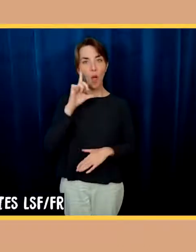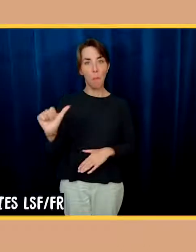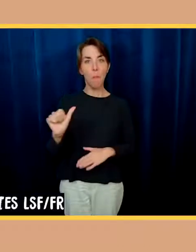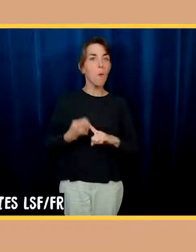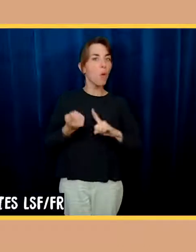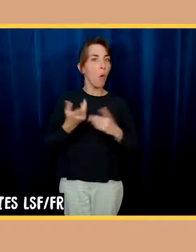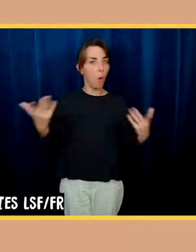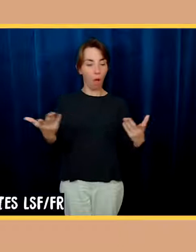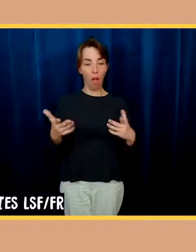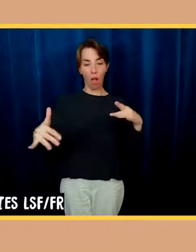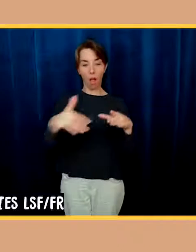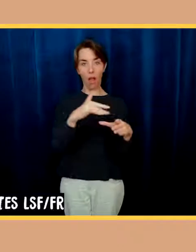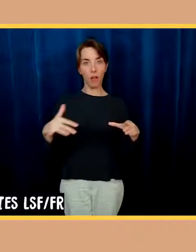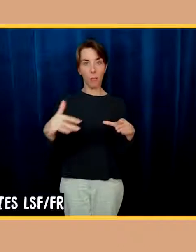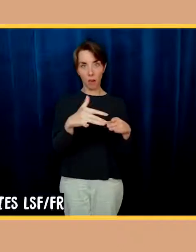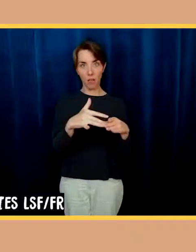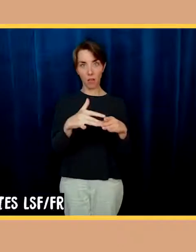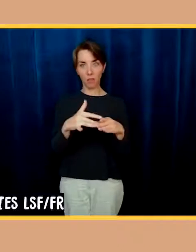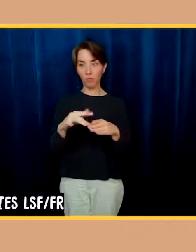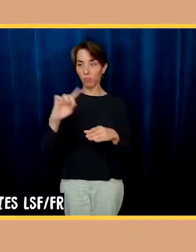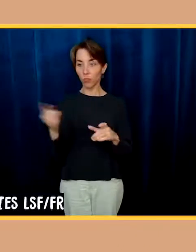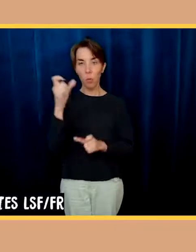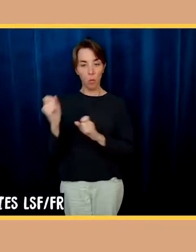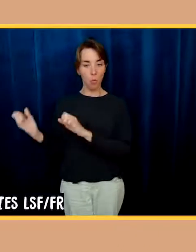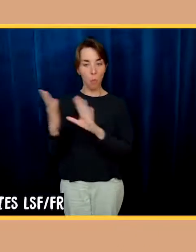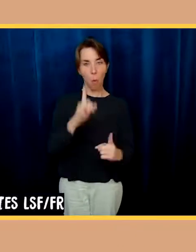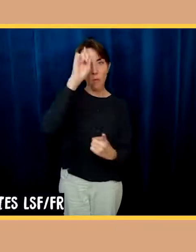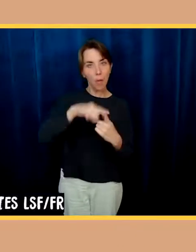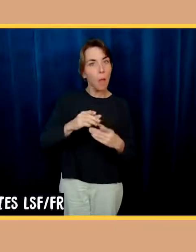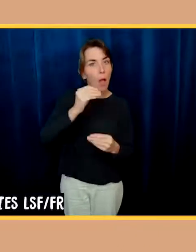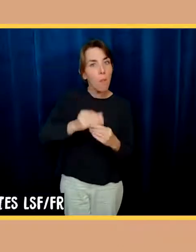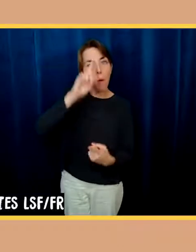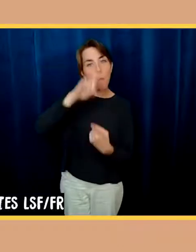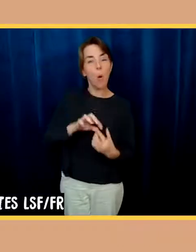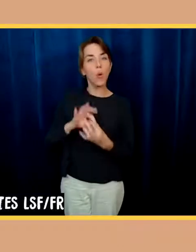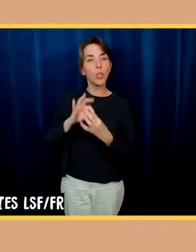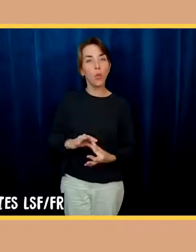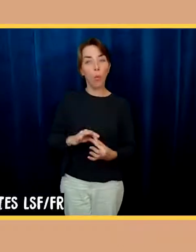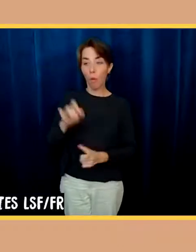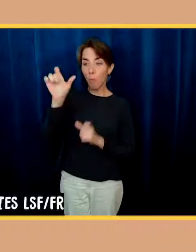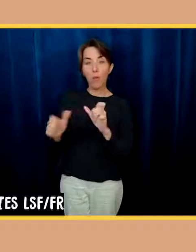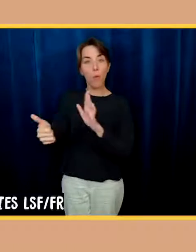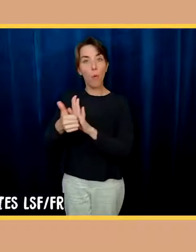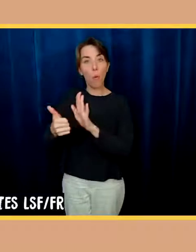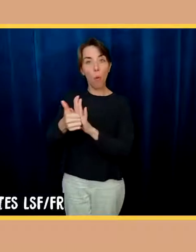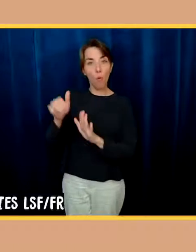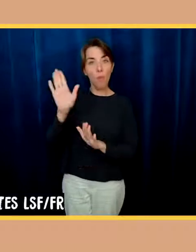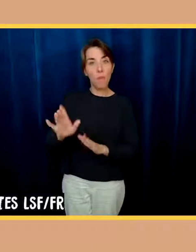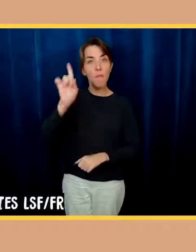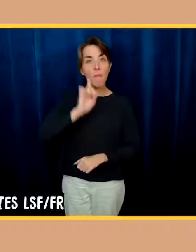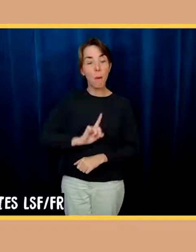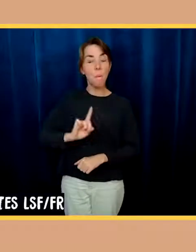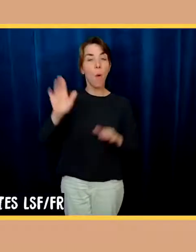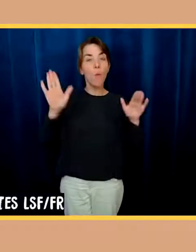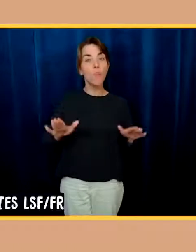permettent de démocratiser l'accès au savoir religieux et de visibiliser les rôles que les femmes musulmanes ont eu et ont dans l'accès, dans